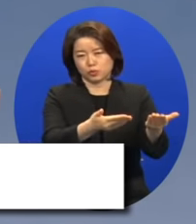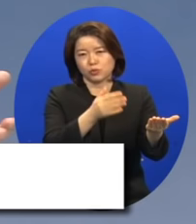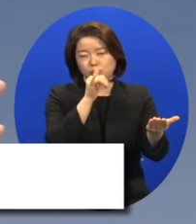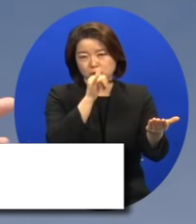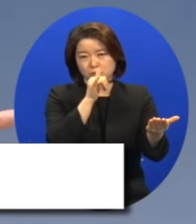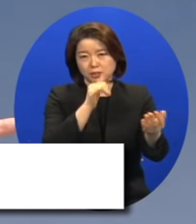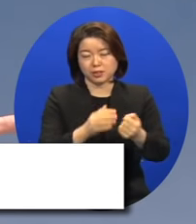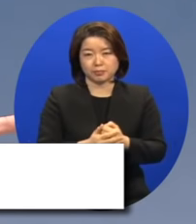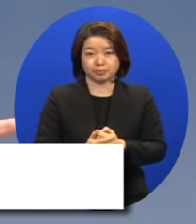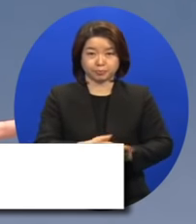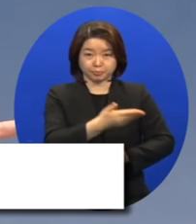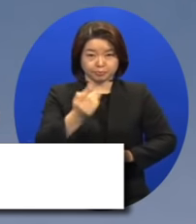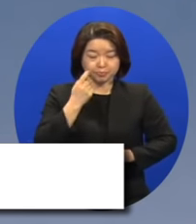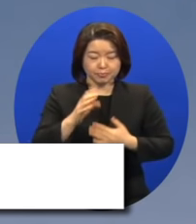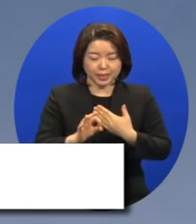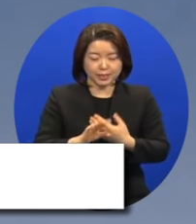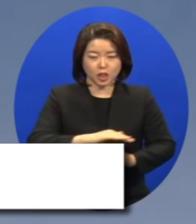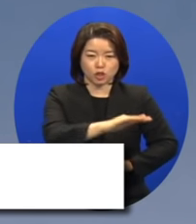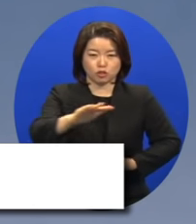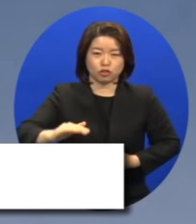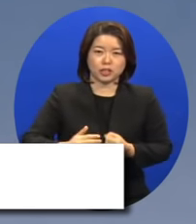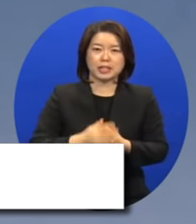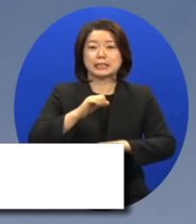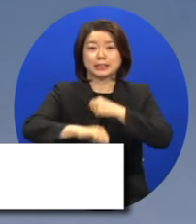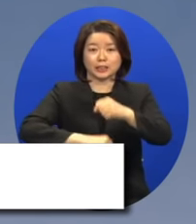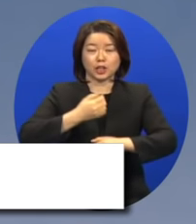.만약우리에게자유가없고오직